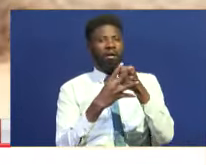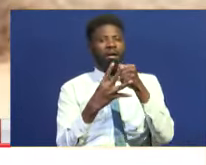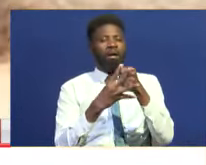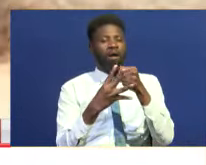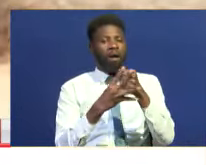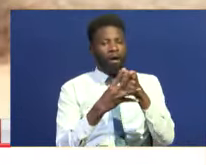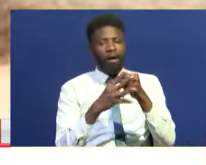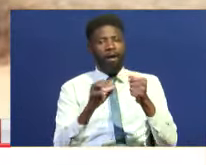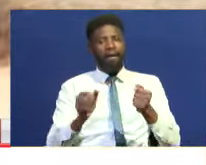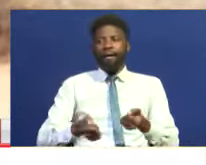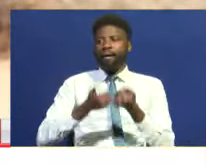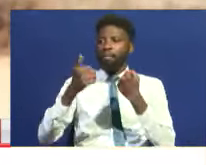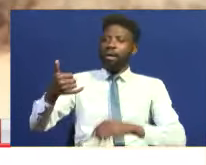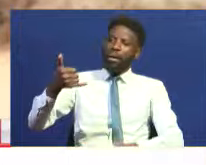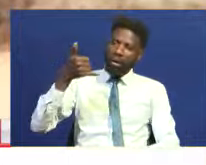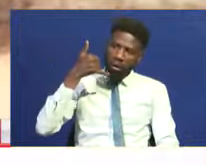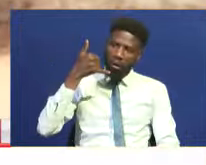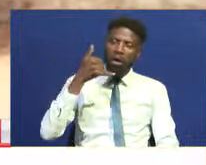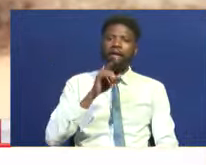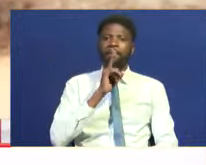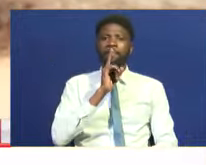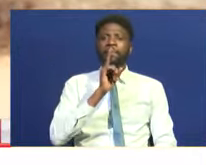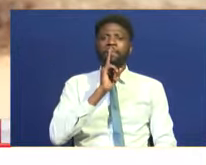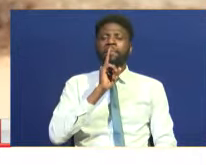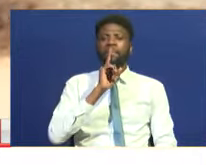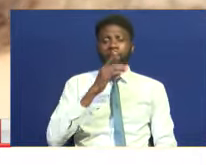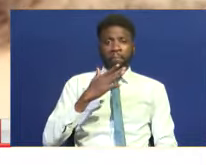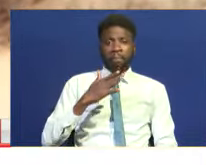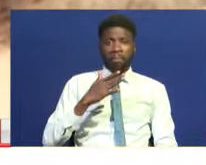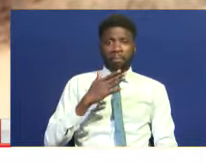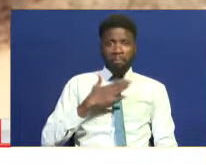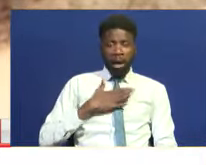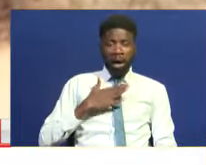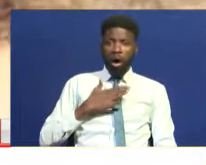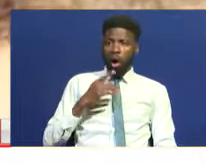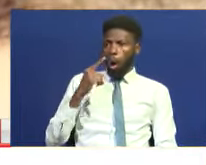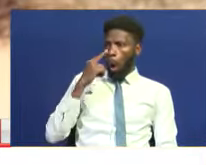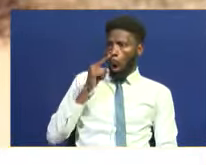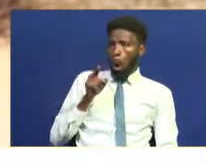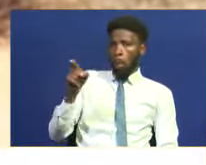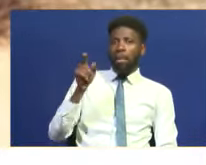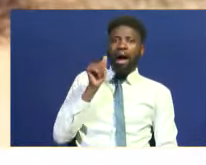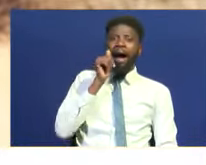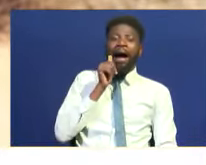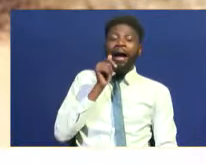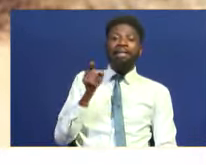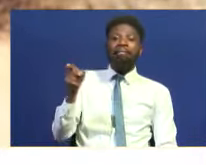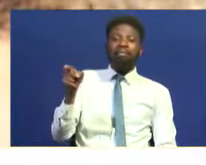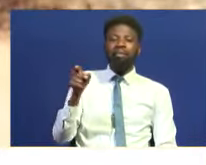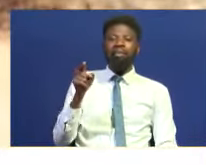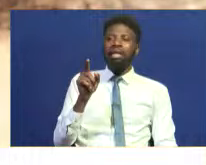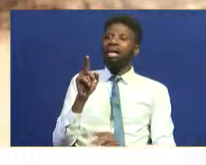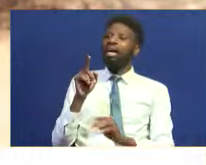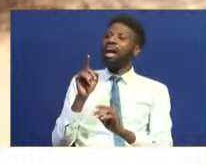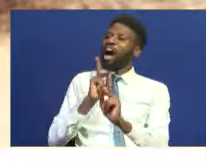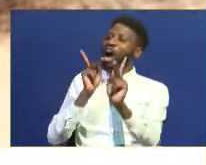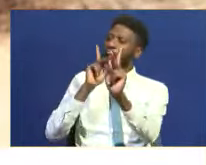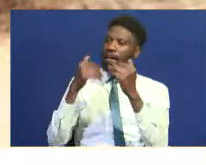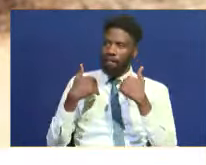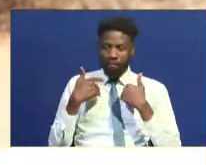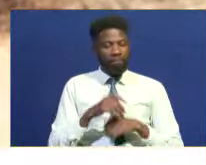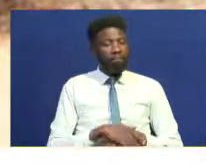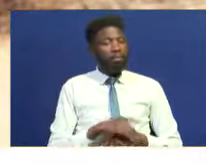nikaambiwa kunasikika kuna nduru na huku chini kwa aunti yangu. Ndio sasa nikaamua kuchukua hatua kuja, nikachukua